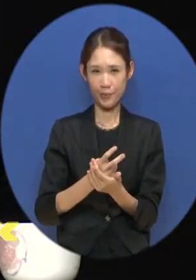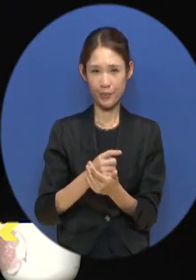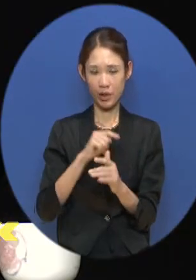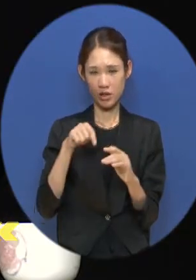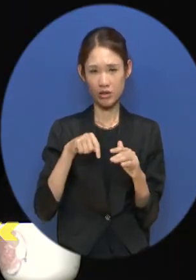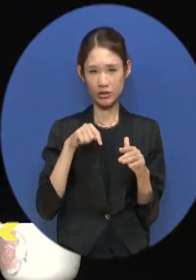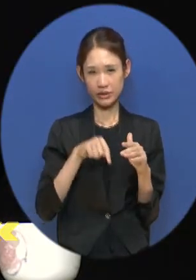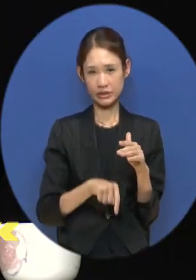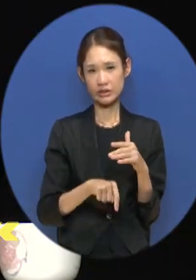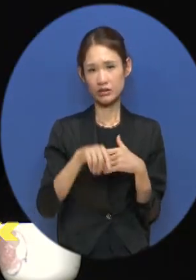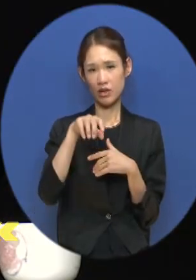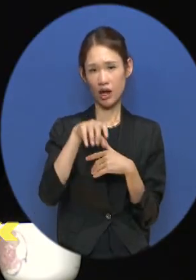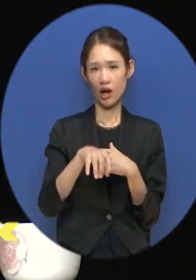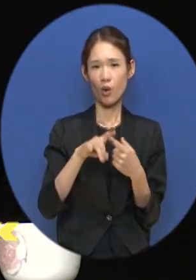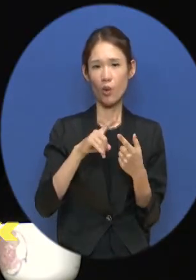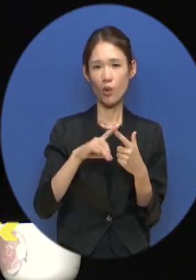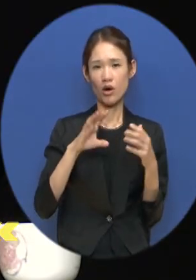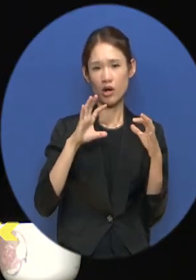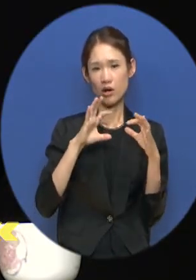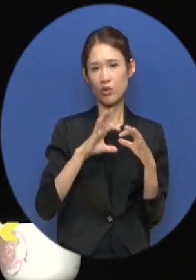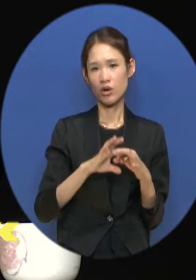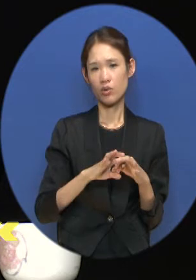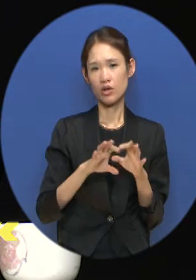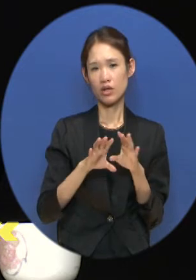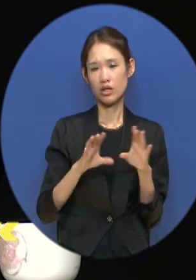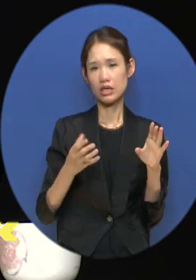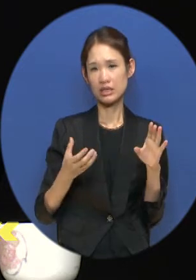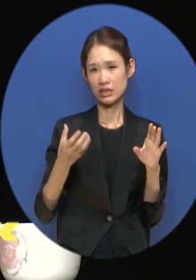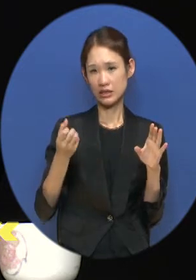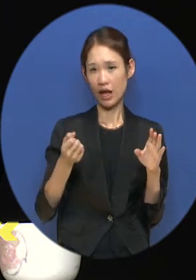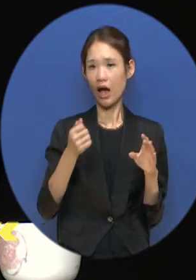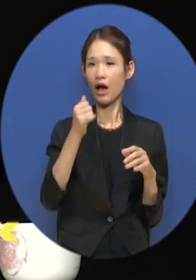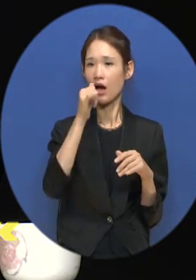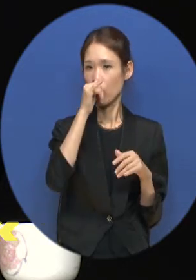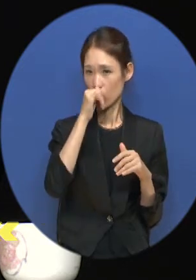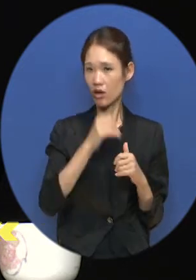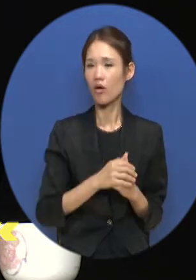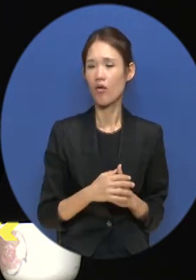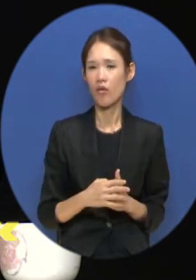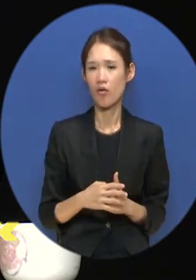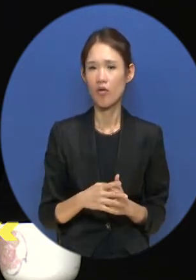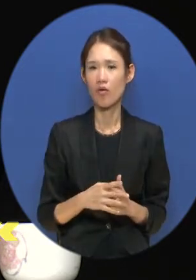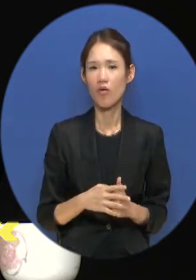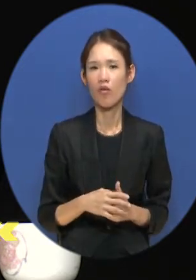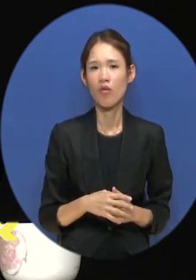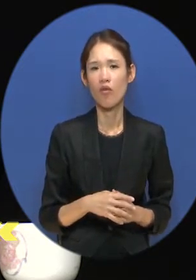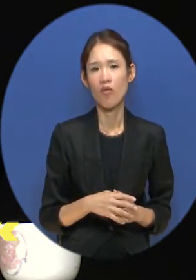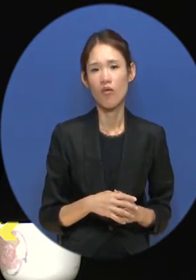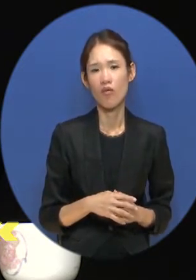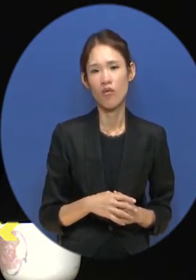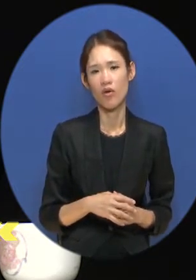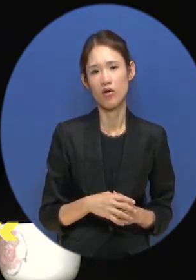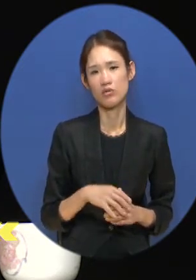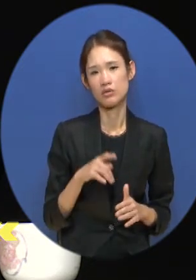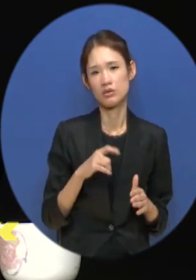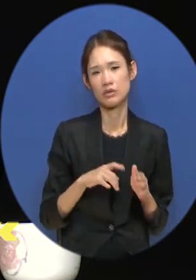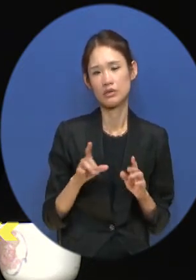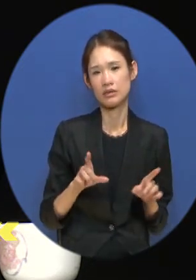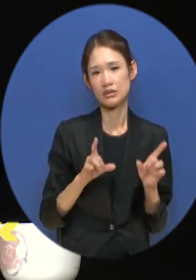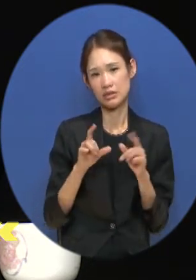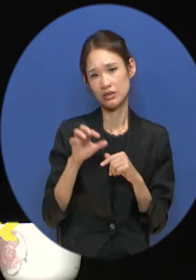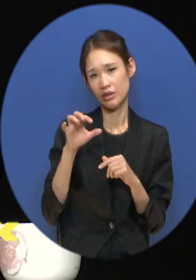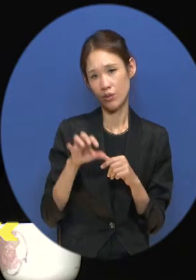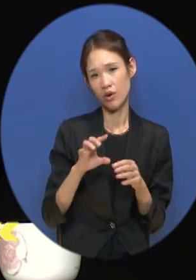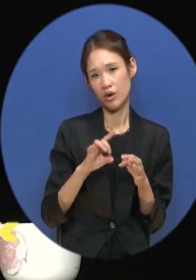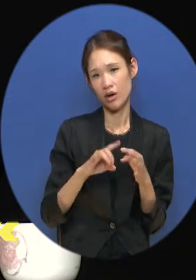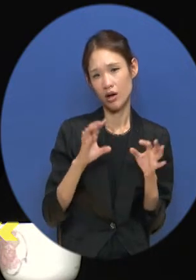관리법에 네. 이제 그 지하 공간에 대한 기준이 따로 있죠. 네. 네. 그래서 그